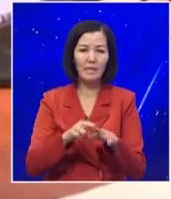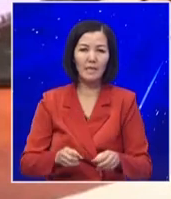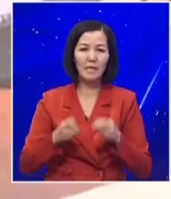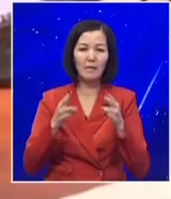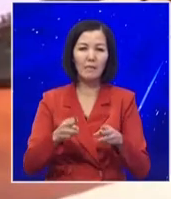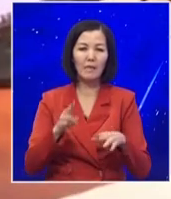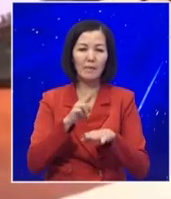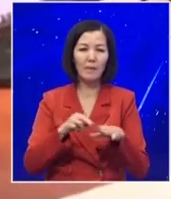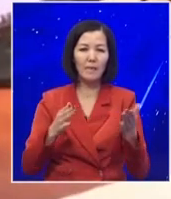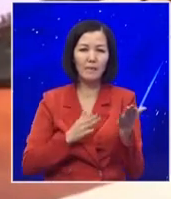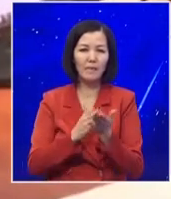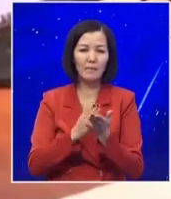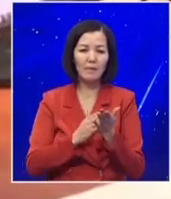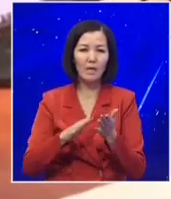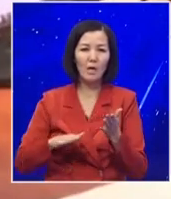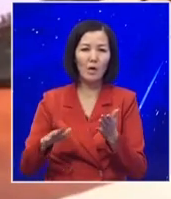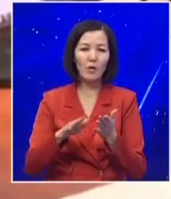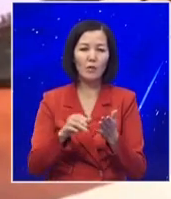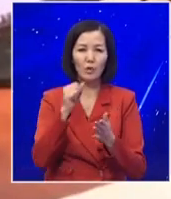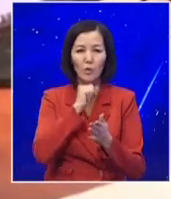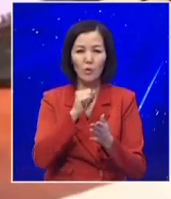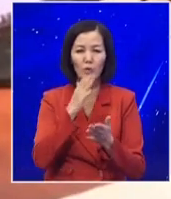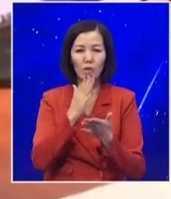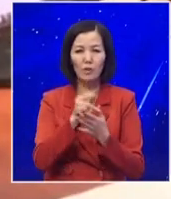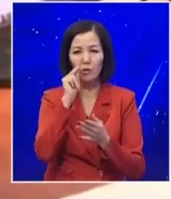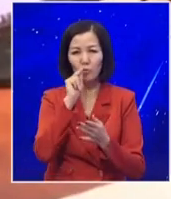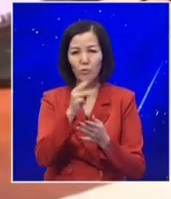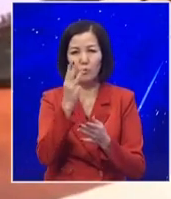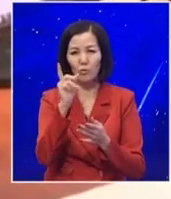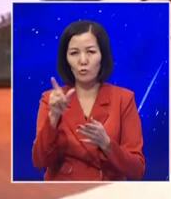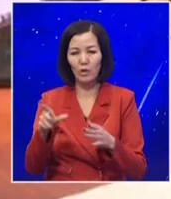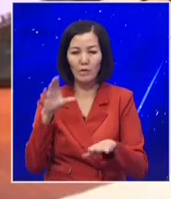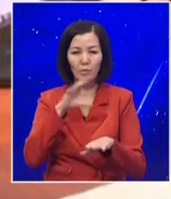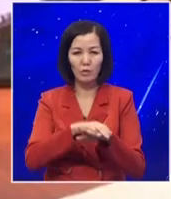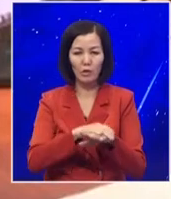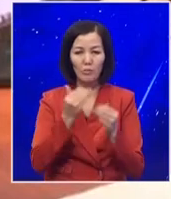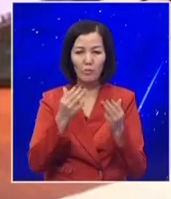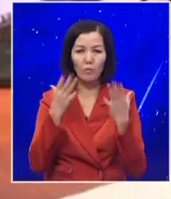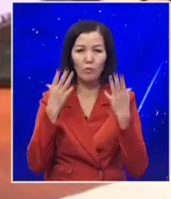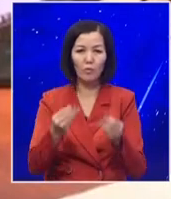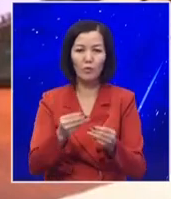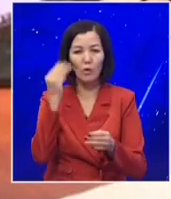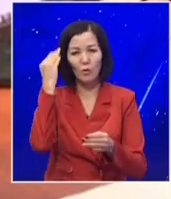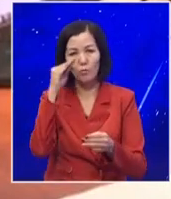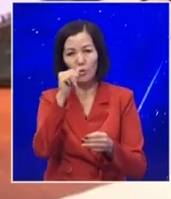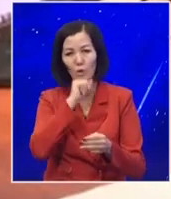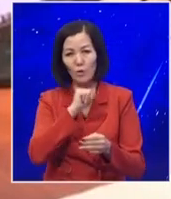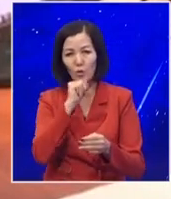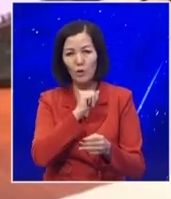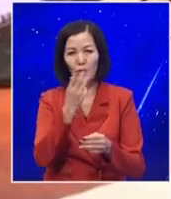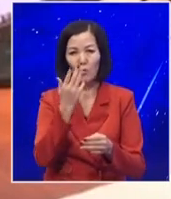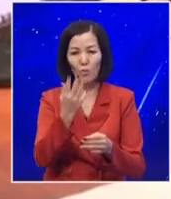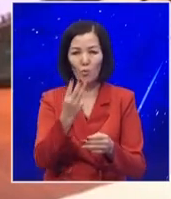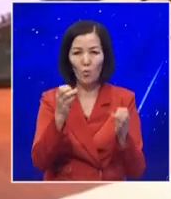полиция қызметкерлері аудан аумағында бірқатар ұрлық жасады деген күдікпен үш күдікті адамды ұстады. Бүгінде олардың бөтеннің мүлкін ұрлаудың 10